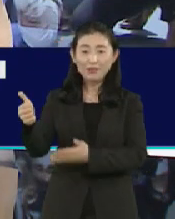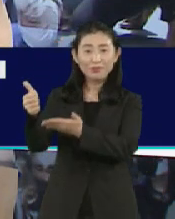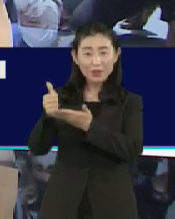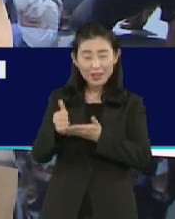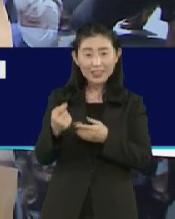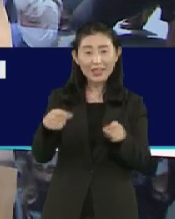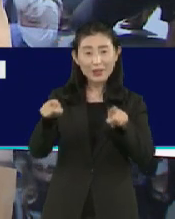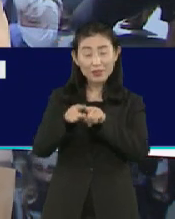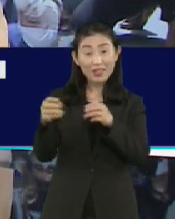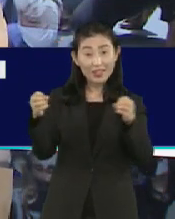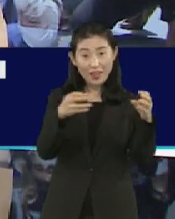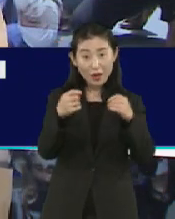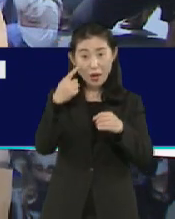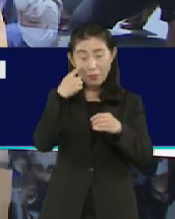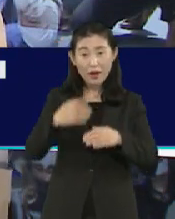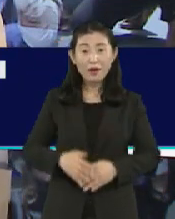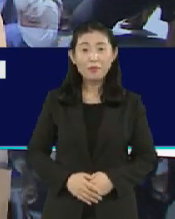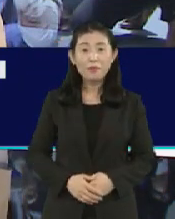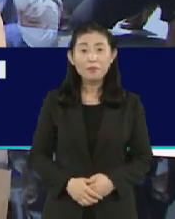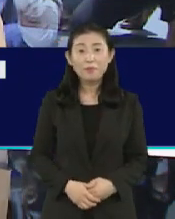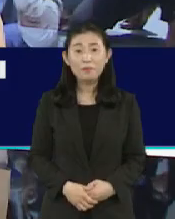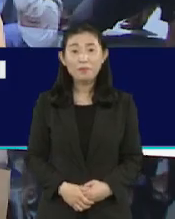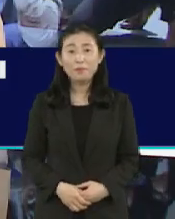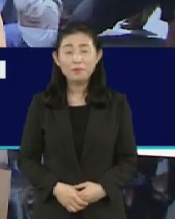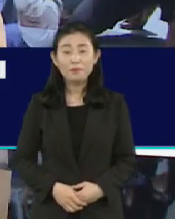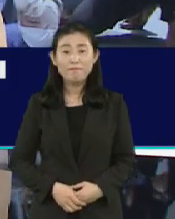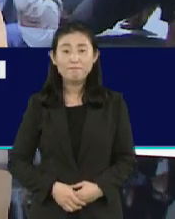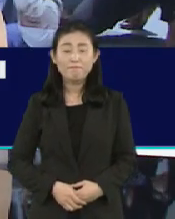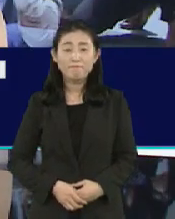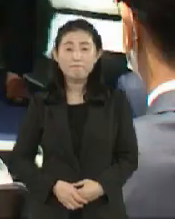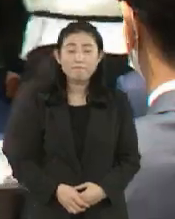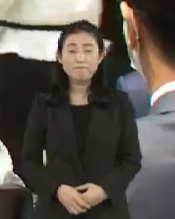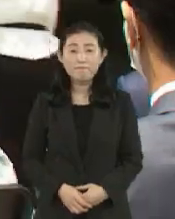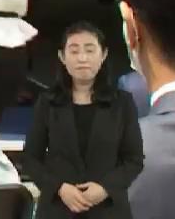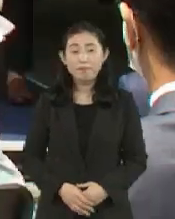이야기 들어보겠습니다 먼저 강진원 기자의 보돕니다